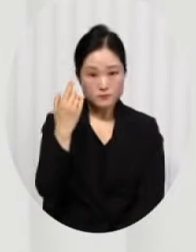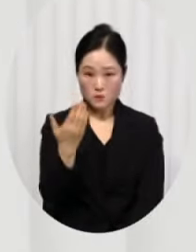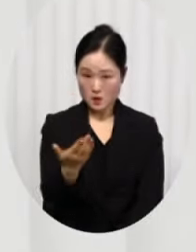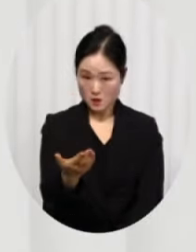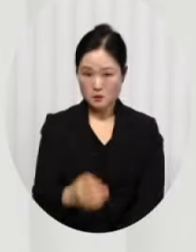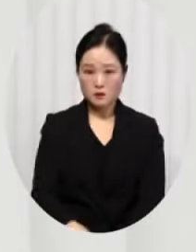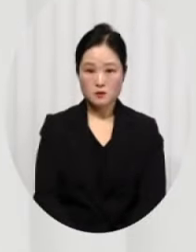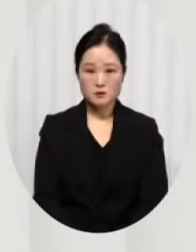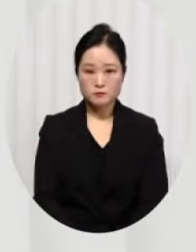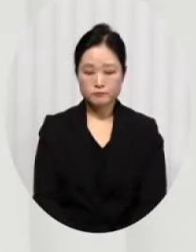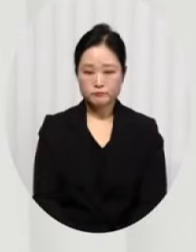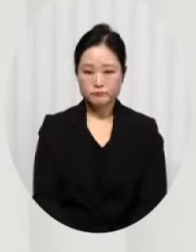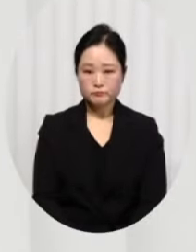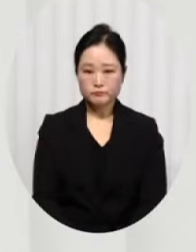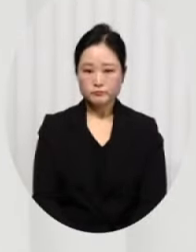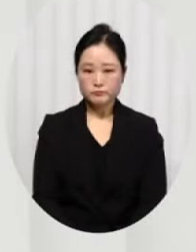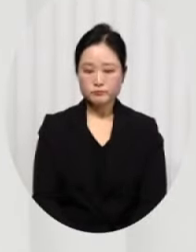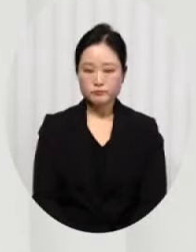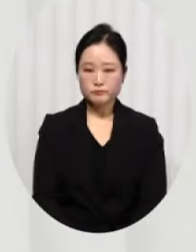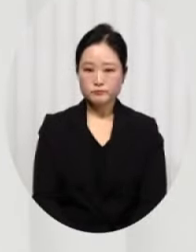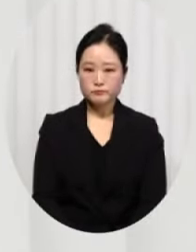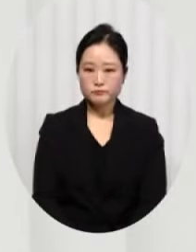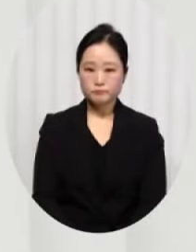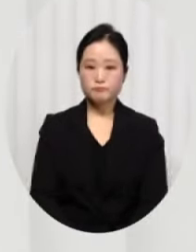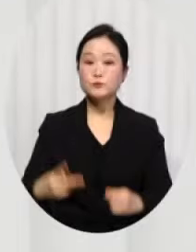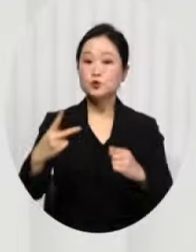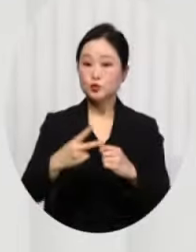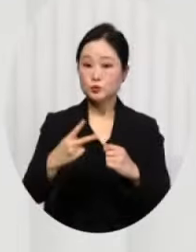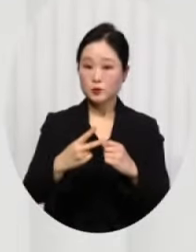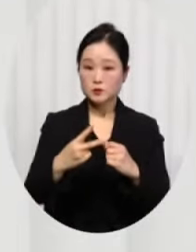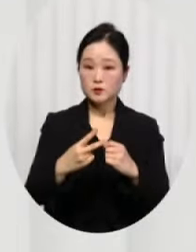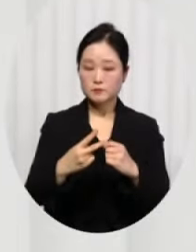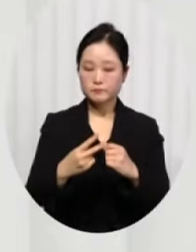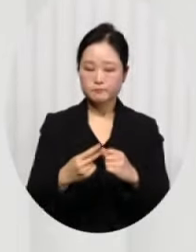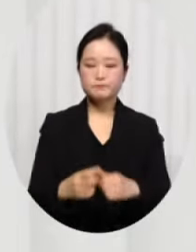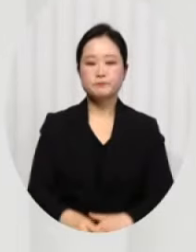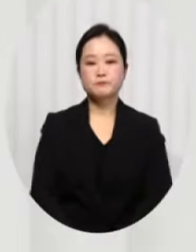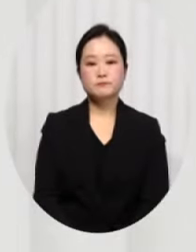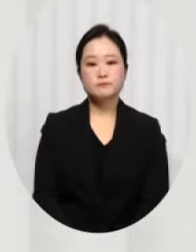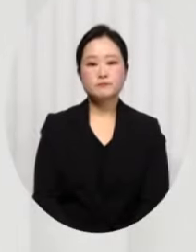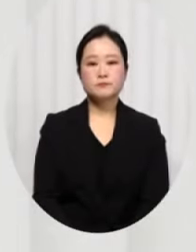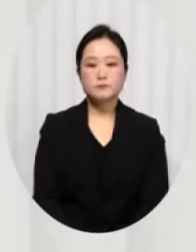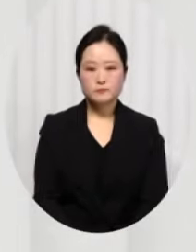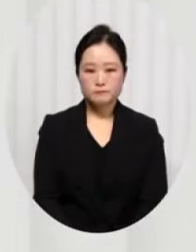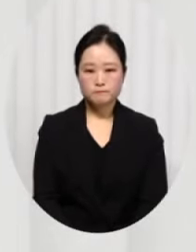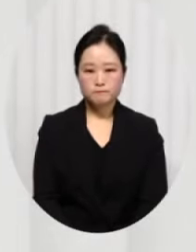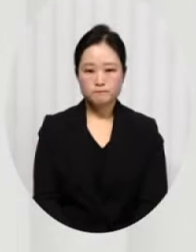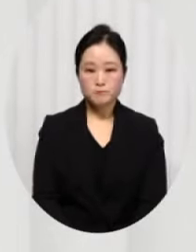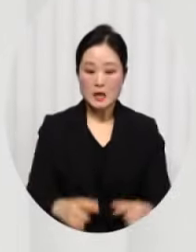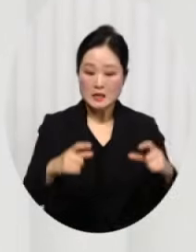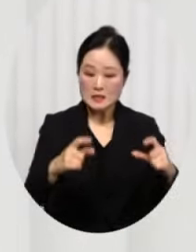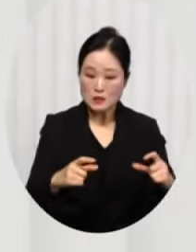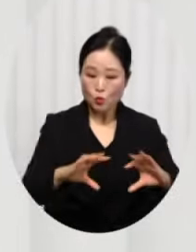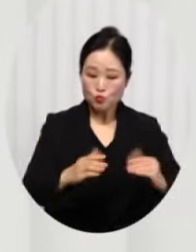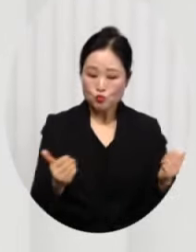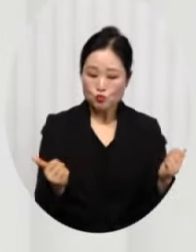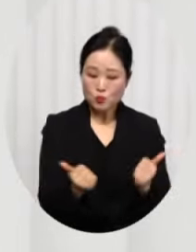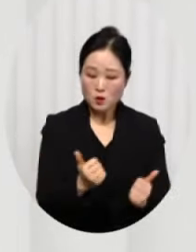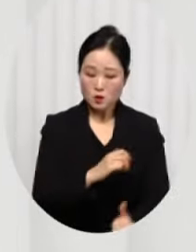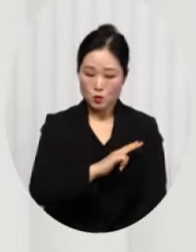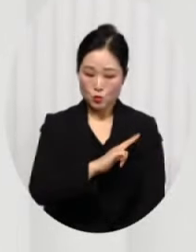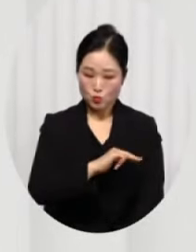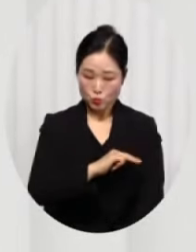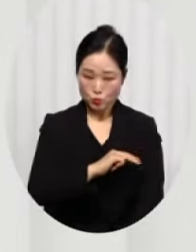저는 생각하고 있는지 이 점을 제가 질의하고 싶고 두 번째 제가 왜 그러면 이 지역 국회의원